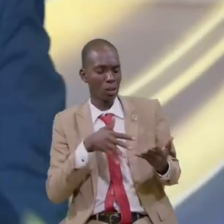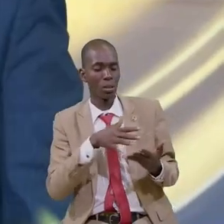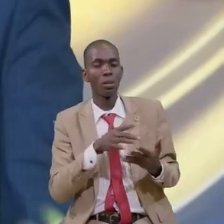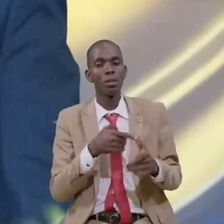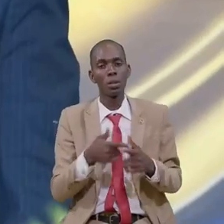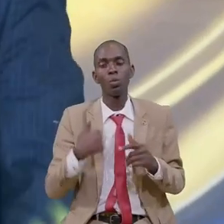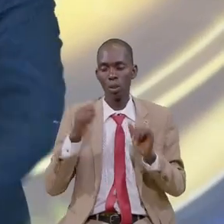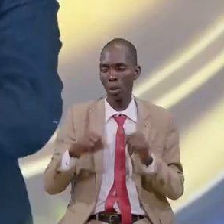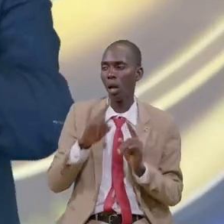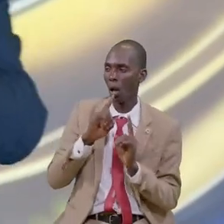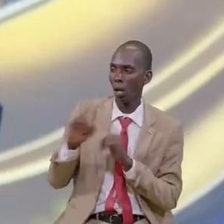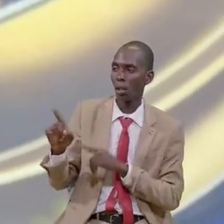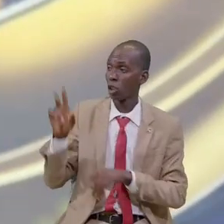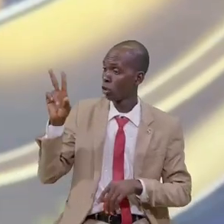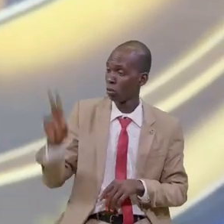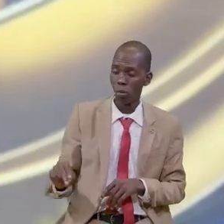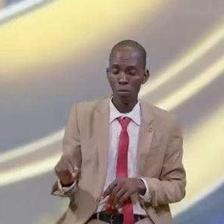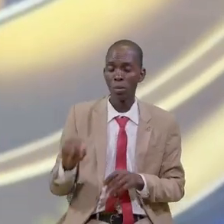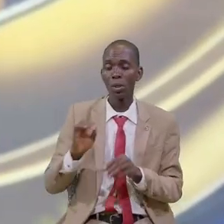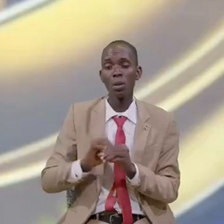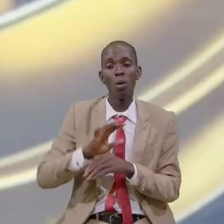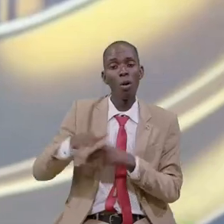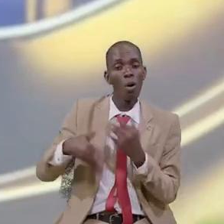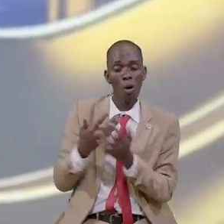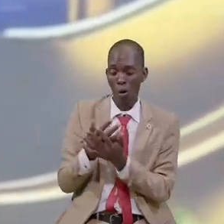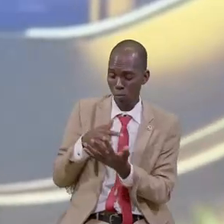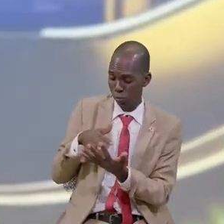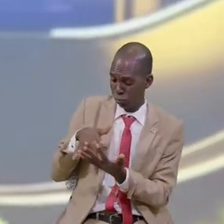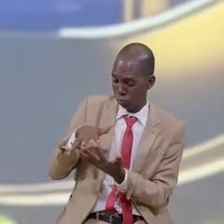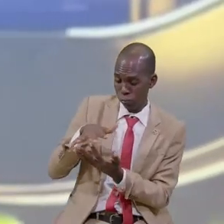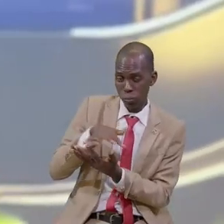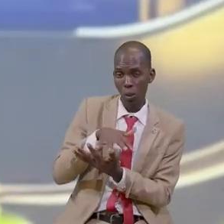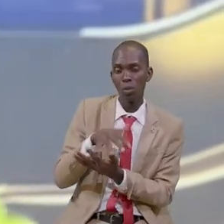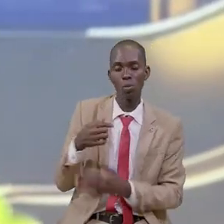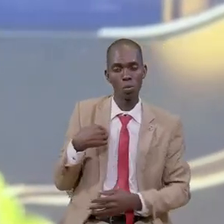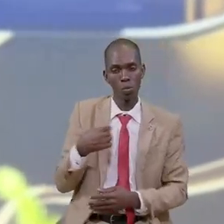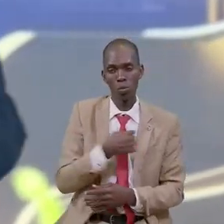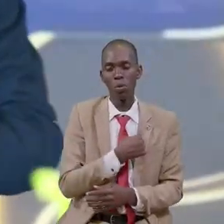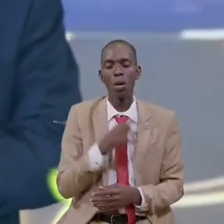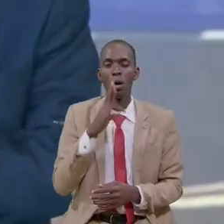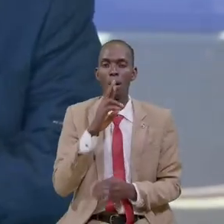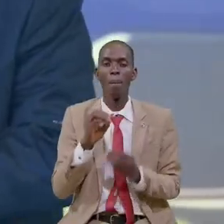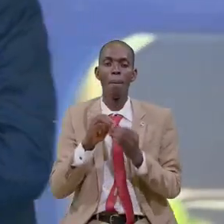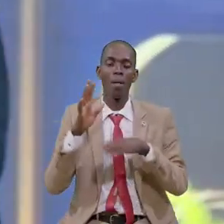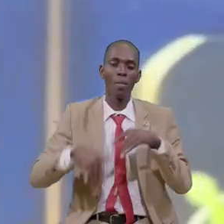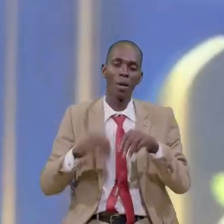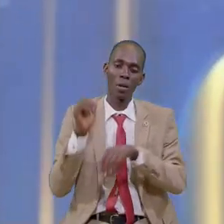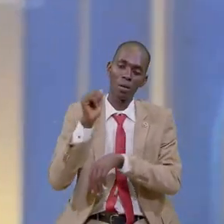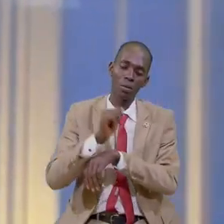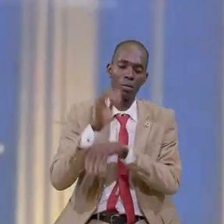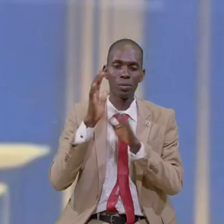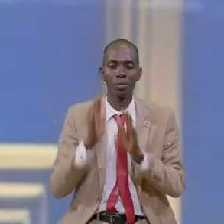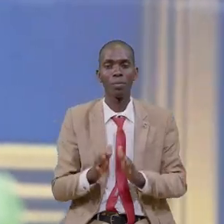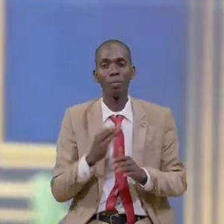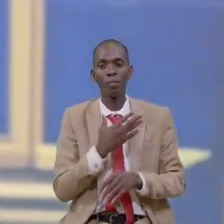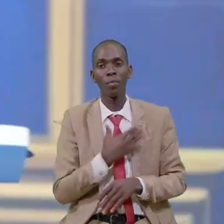non, mais dans toutes ces choses, nous sommes plus que vainqueur. Et je voudrais vous